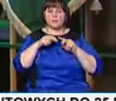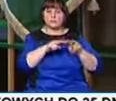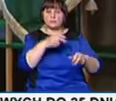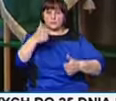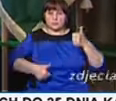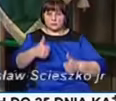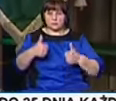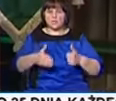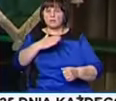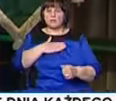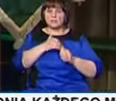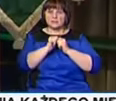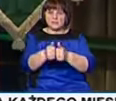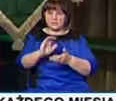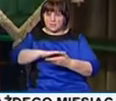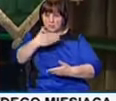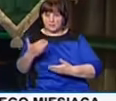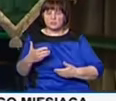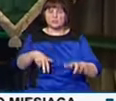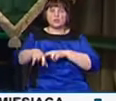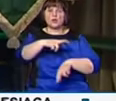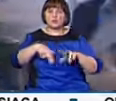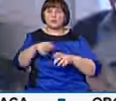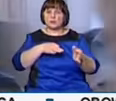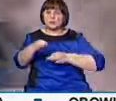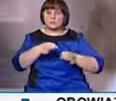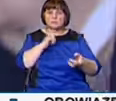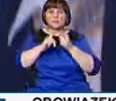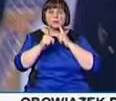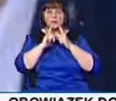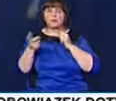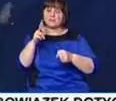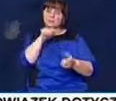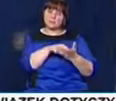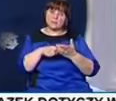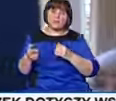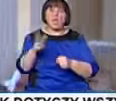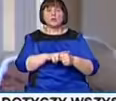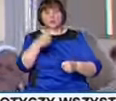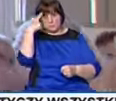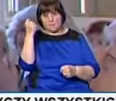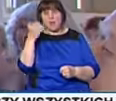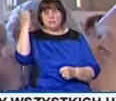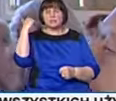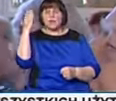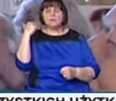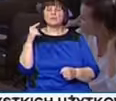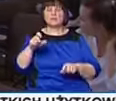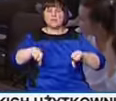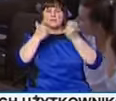uczestnicy konkursu mieli za zadanie odkryć rodzinną historię, porozmawiać z tymi, którzy jeszcze pamiętają najważniejsze dla Polaków